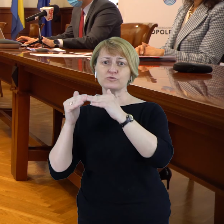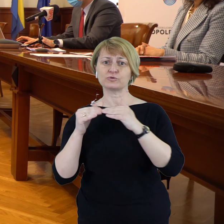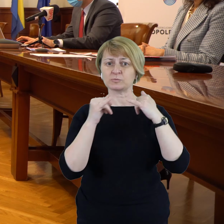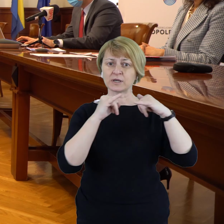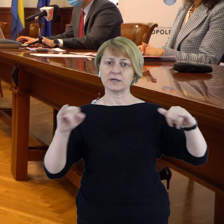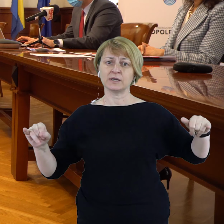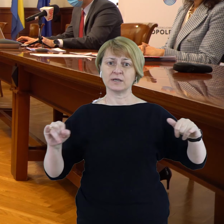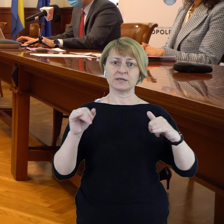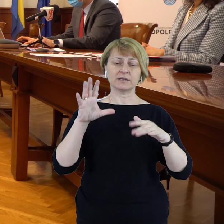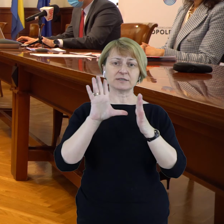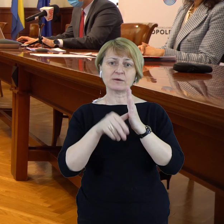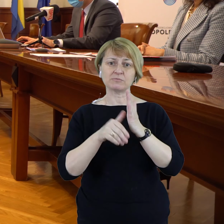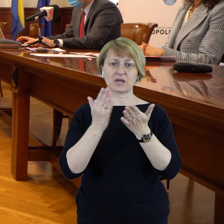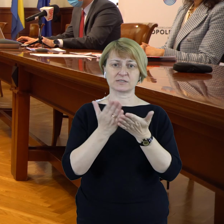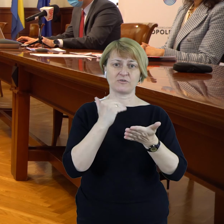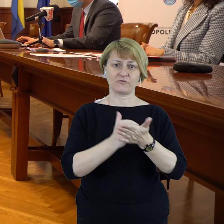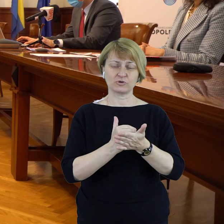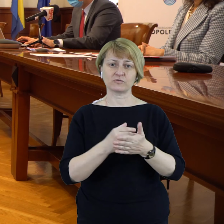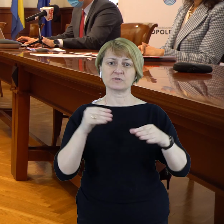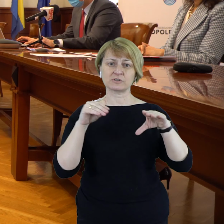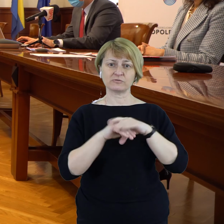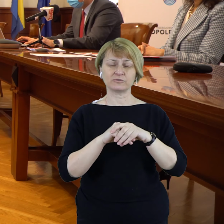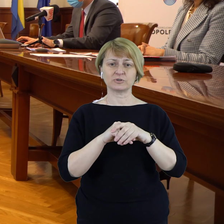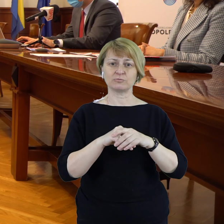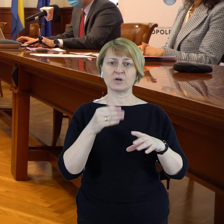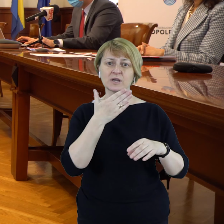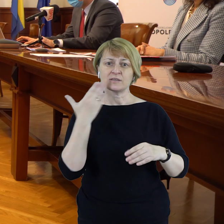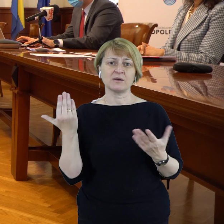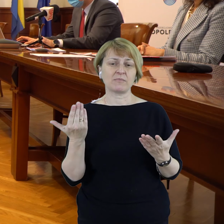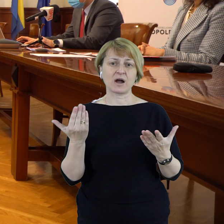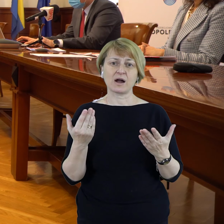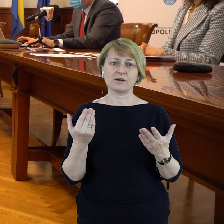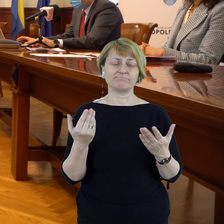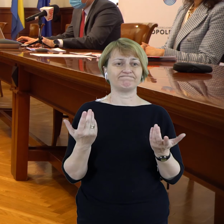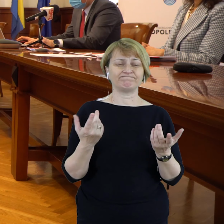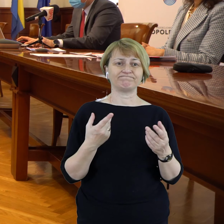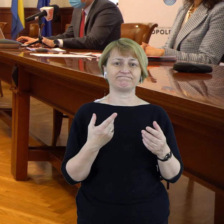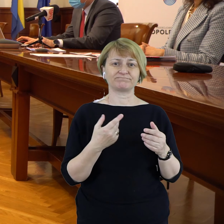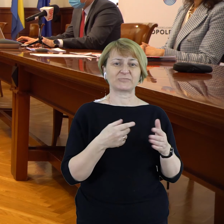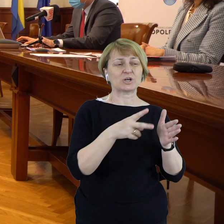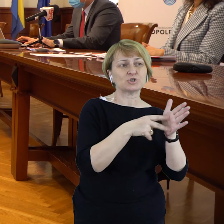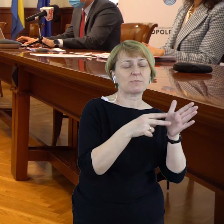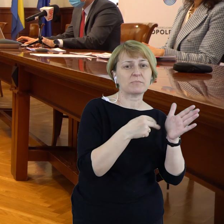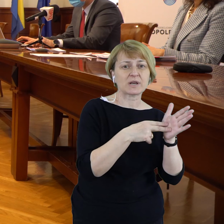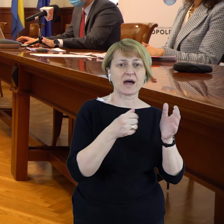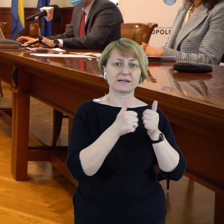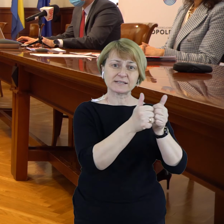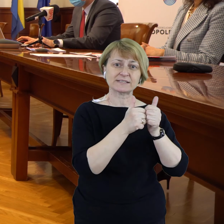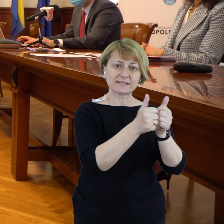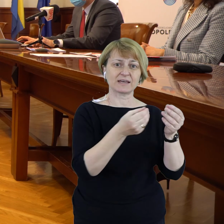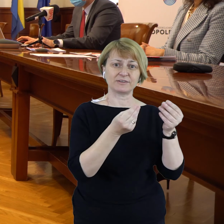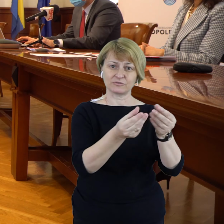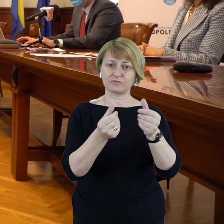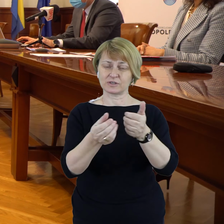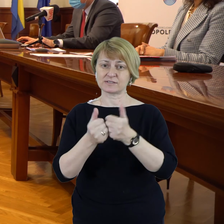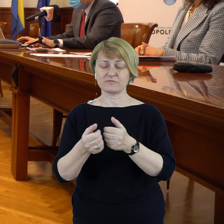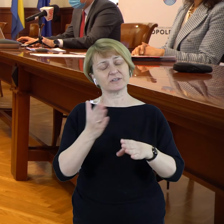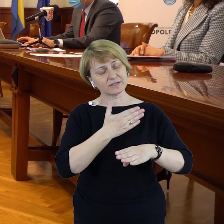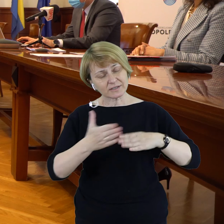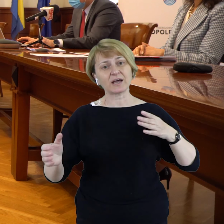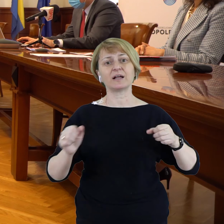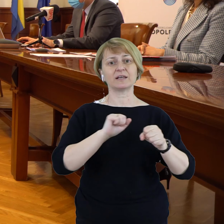w stosunku do innych miast wojewódzkich, a jednocześnie nie odbyło się to kosztem inwestycji, bo to tempo